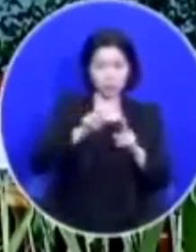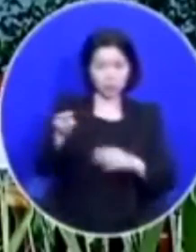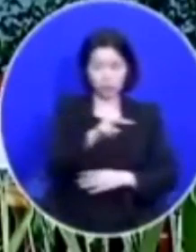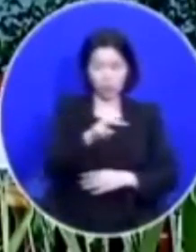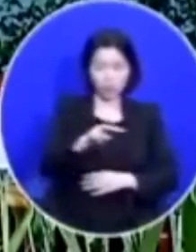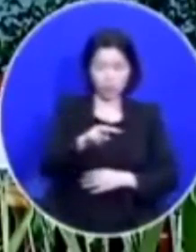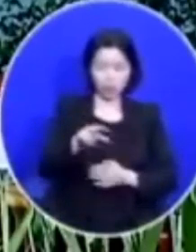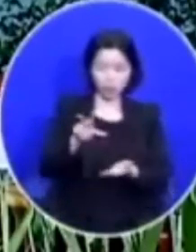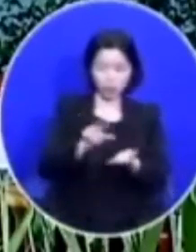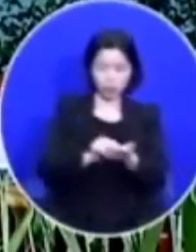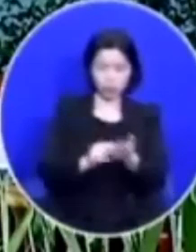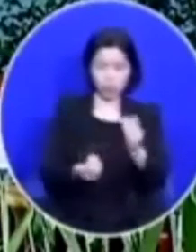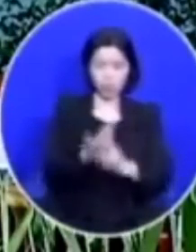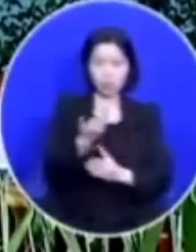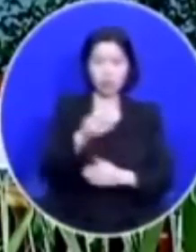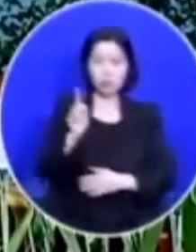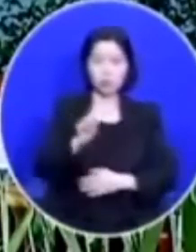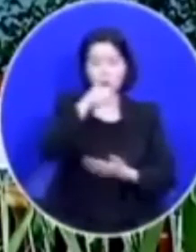때문입니다